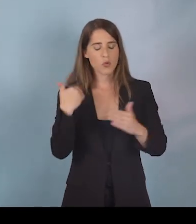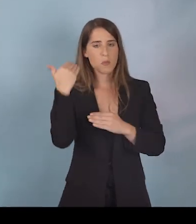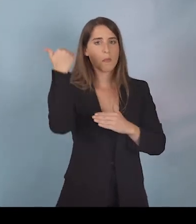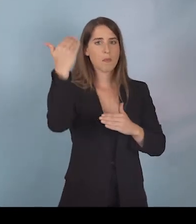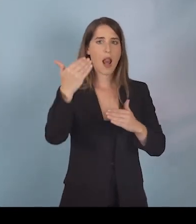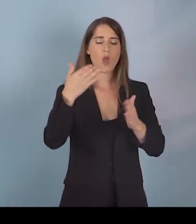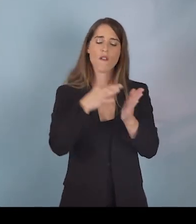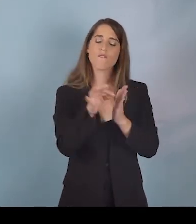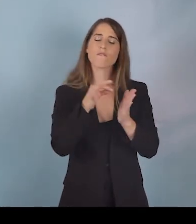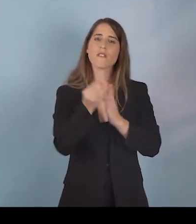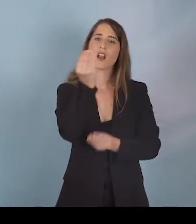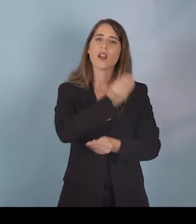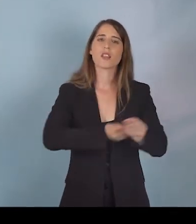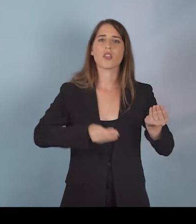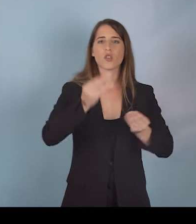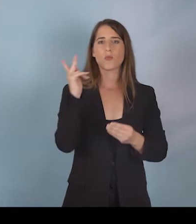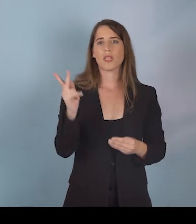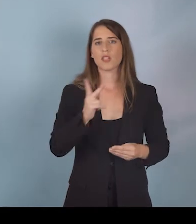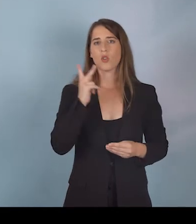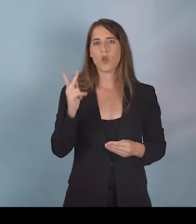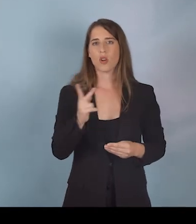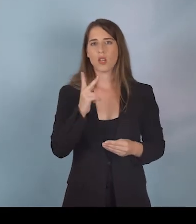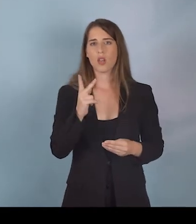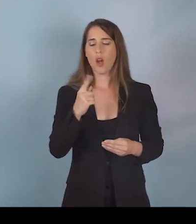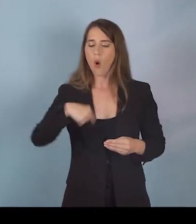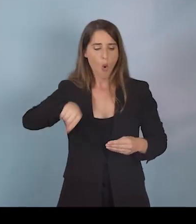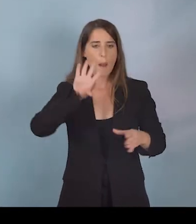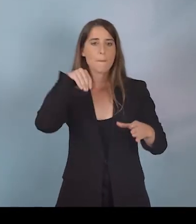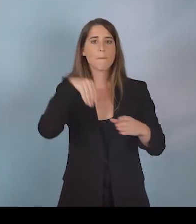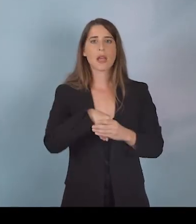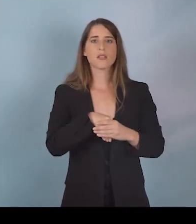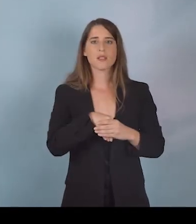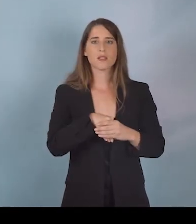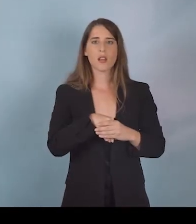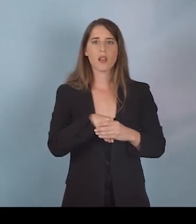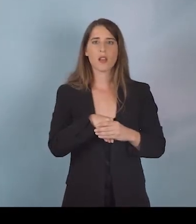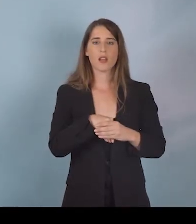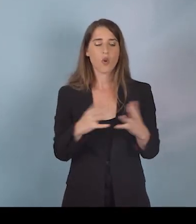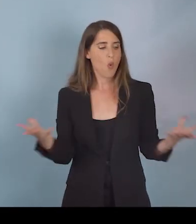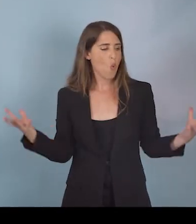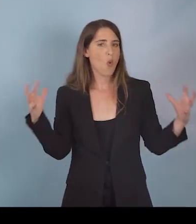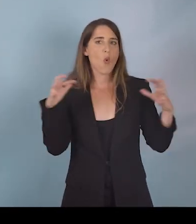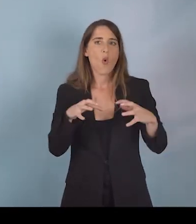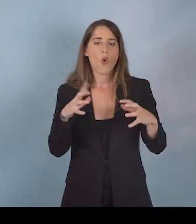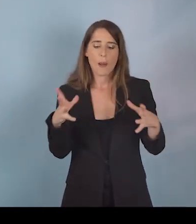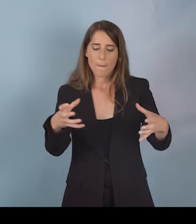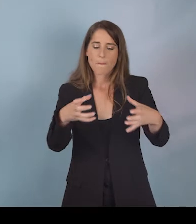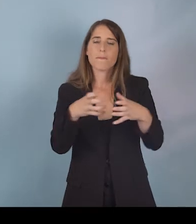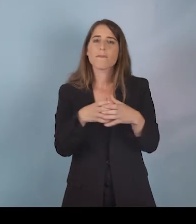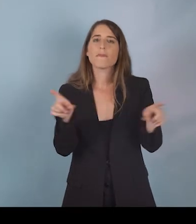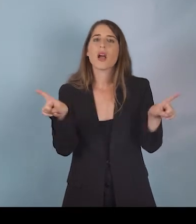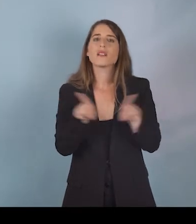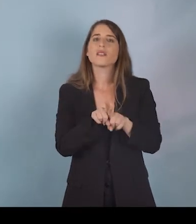συνεχιστεί, έτσι ώστε να δούμε πρακτικά πώς θα βελτιώσουμε την κοινωνία στην οποία όλοι ζούμε. Και εγώ και